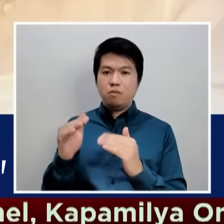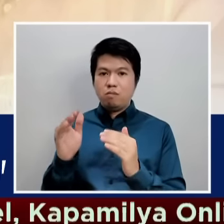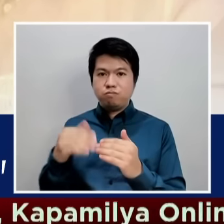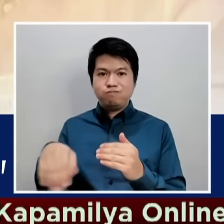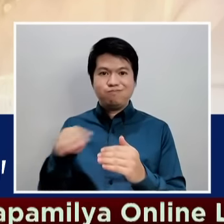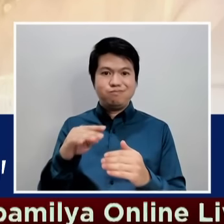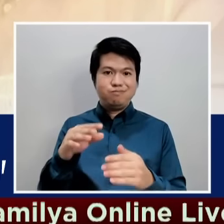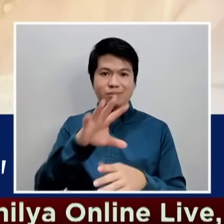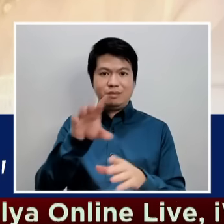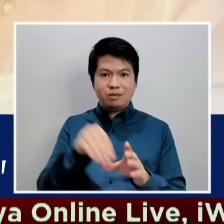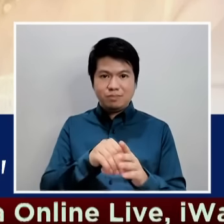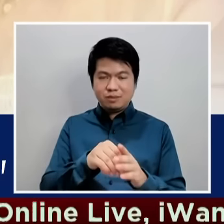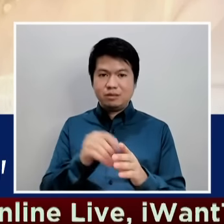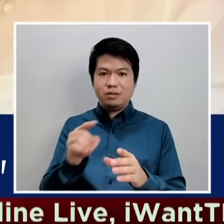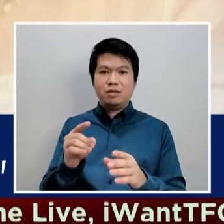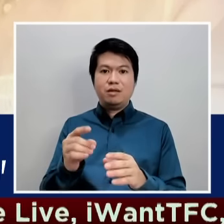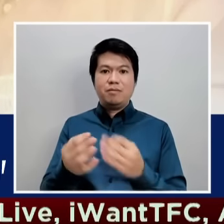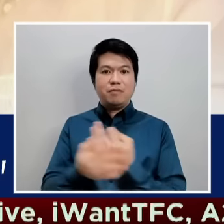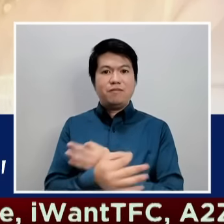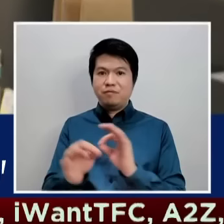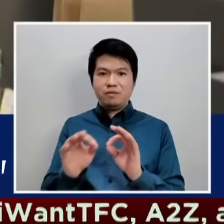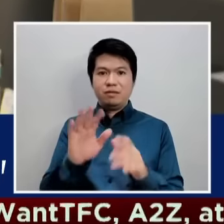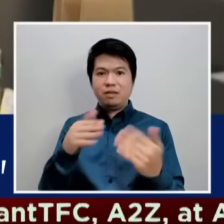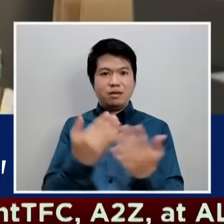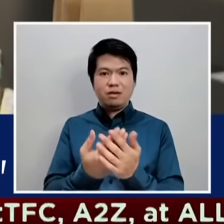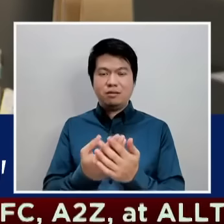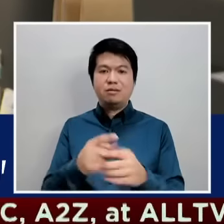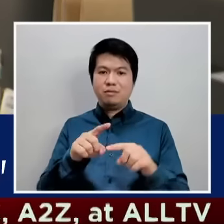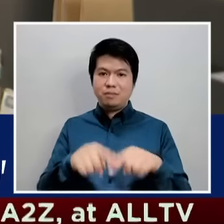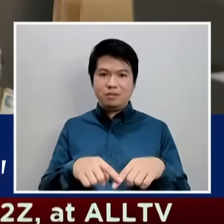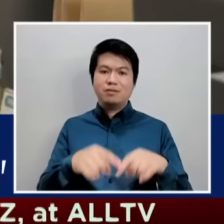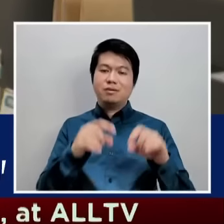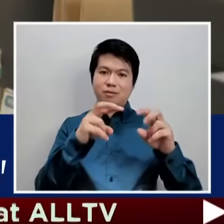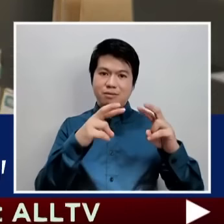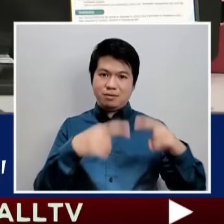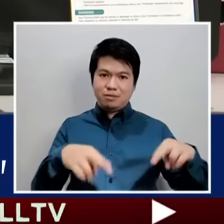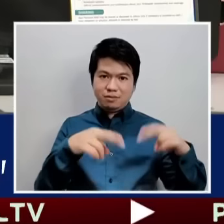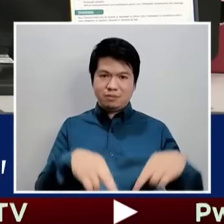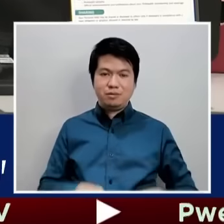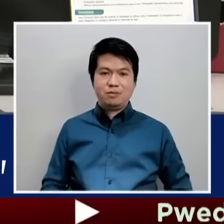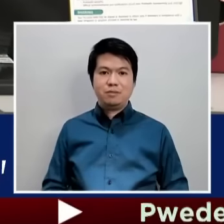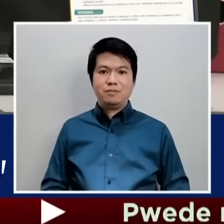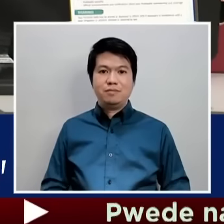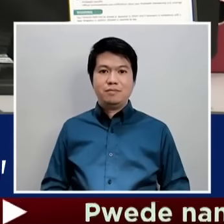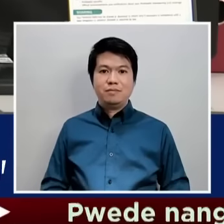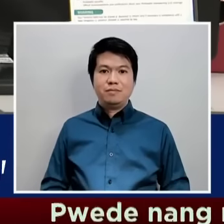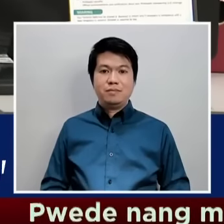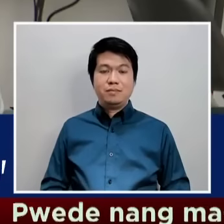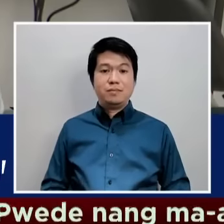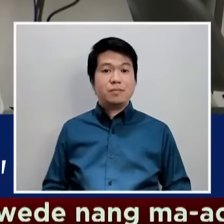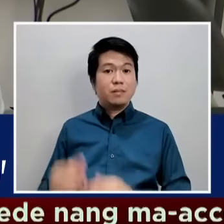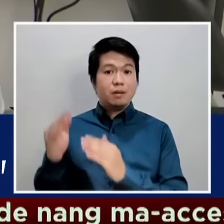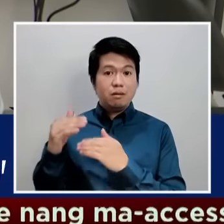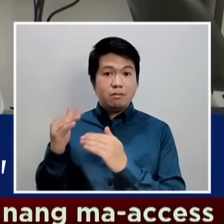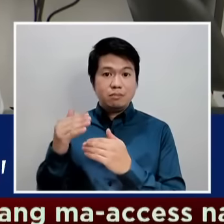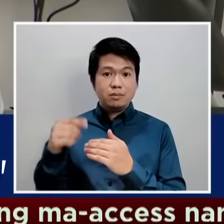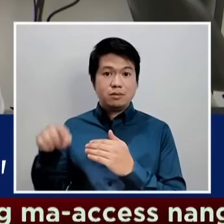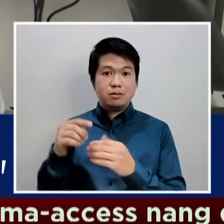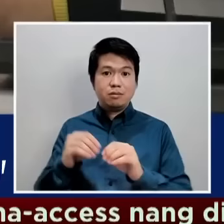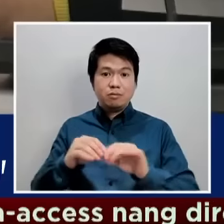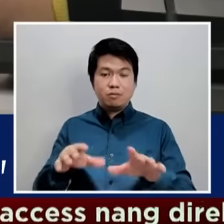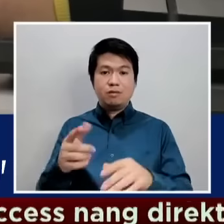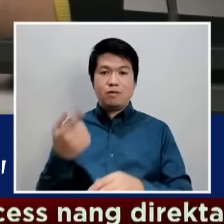natin lahat, depende lang kung anong kalalabasan ng ating study. Inaasahang maipatutupad na ang expanded coverage nito sa